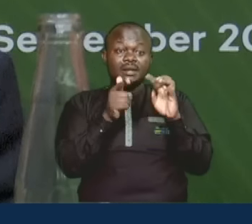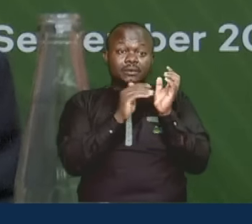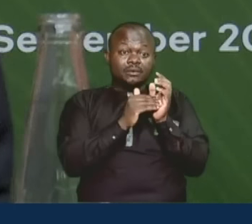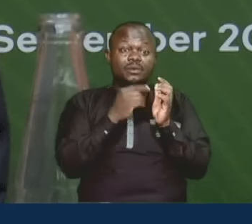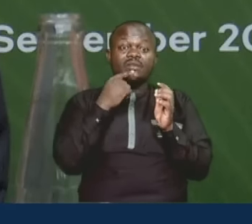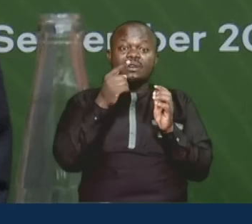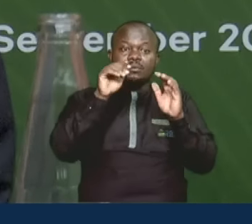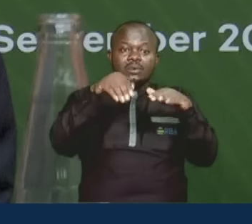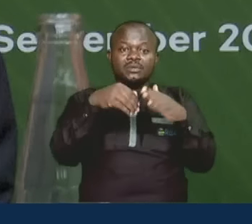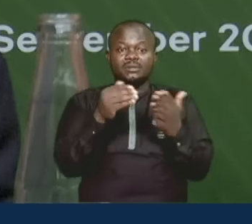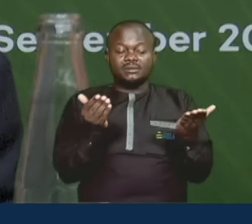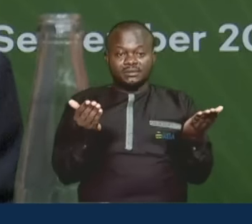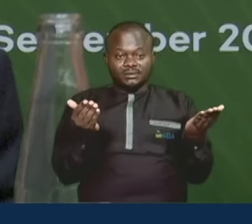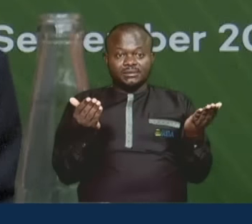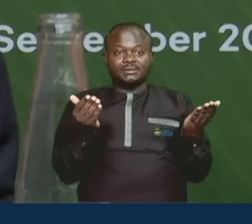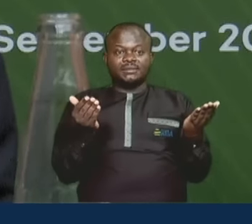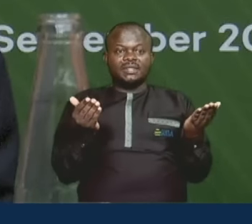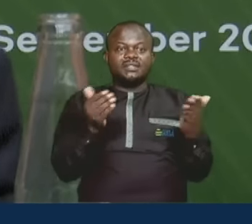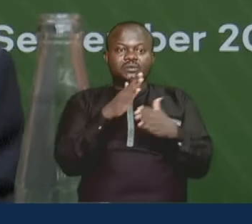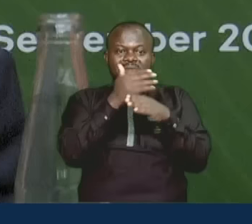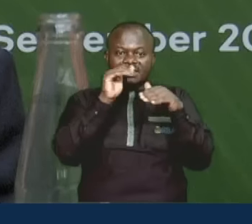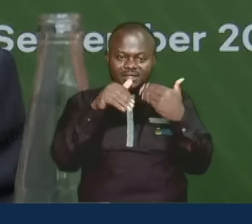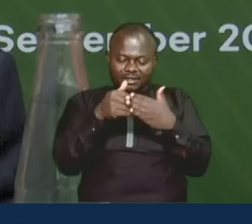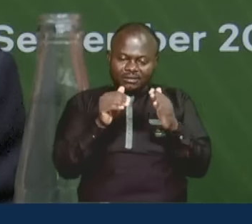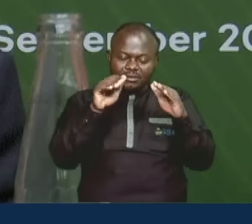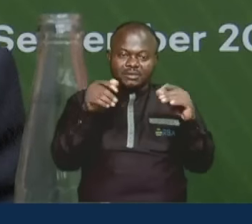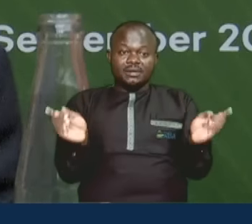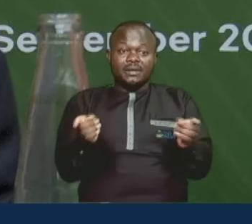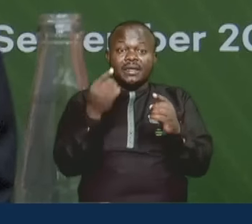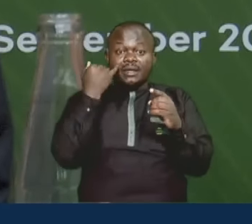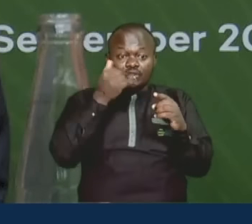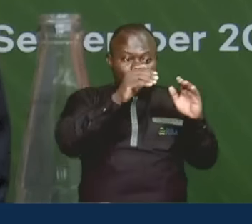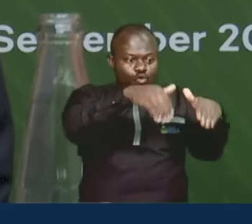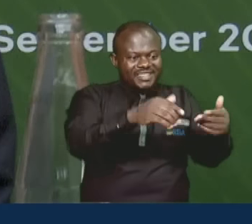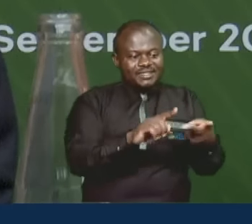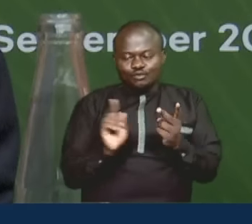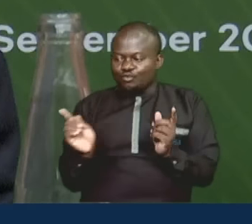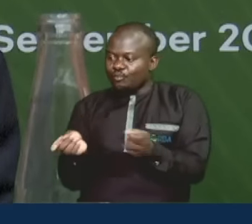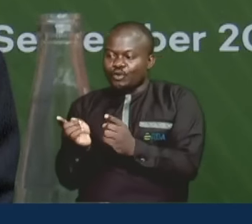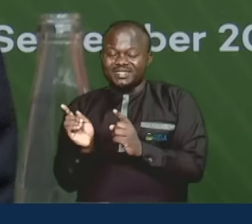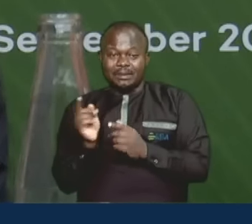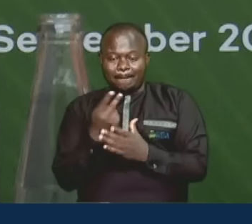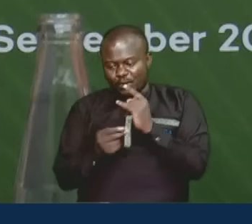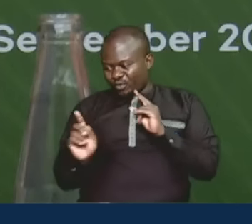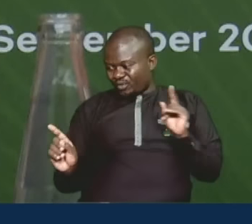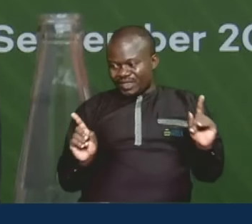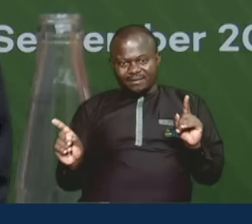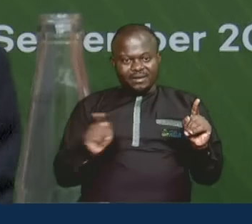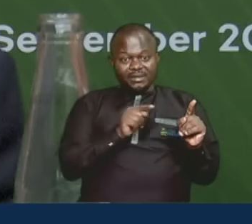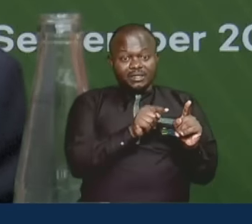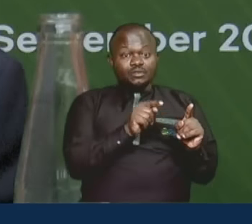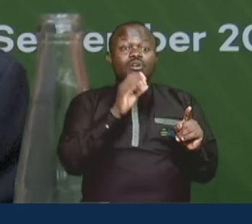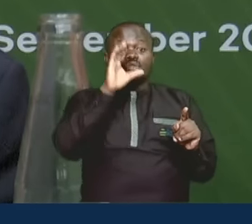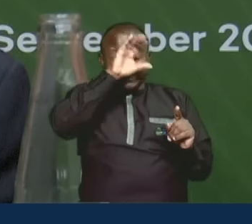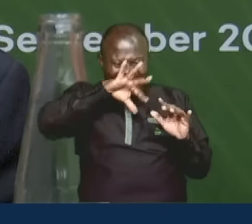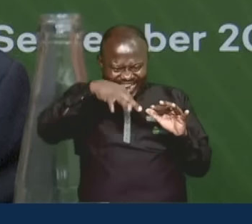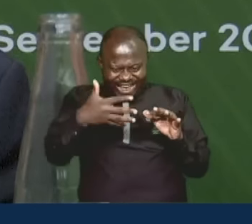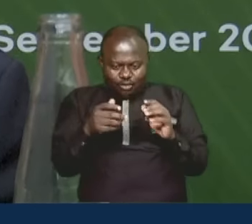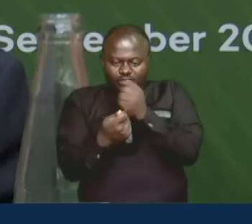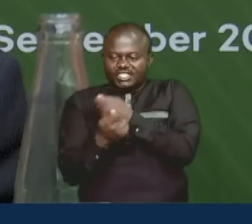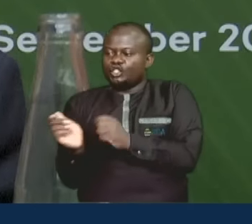tuvuga no mu bworozi ministeri yacu isinga ubuhinzi n'ubworozi iyo tuvuze ubuhinzi habamo n'ubworozi dukeneye ibindi bisubizo bituma duhindura ubworozi muri